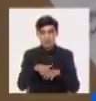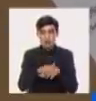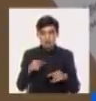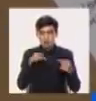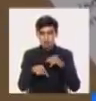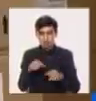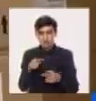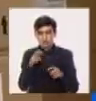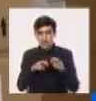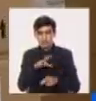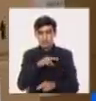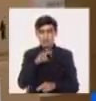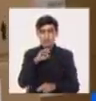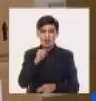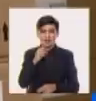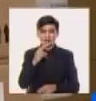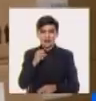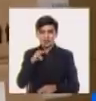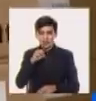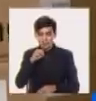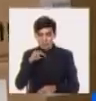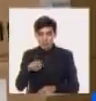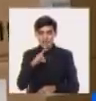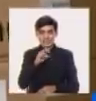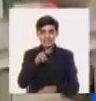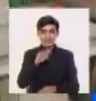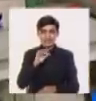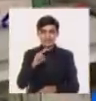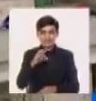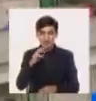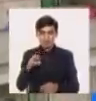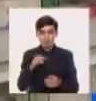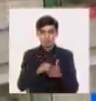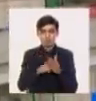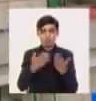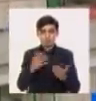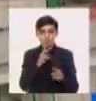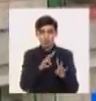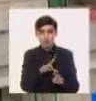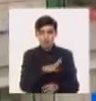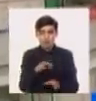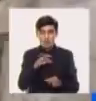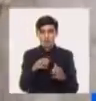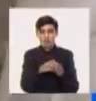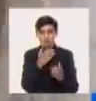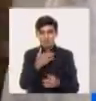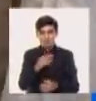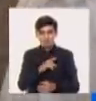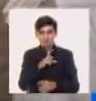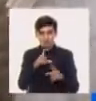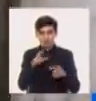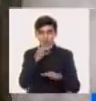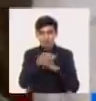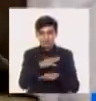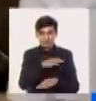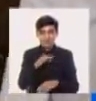жүрген парацетамол, кликсан препараттарының не себепті қоймада тұрғанына қатысты да компания өкілдері сұхбат берді. Ал парламент